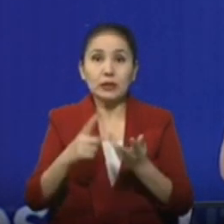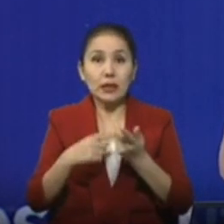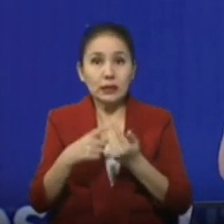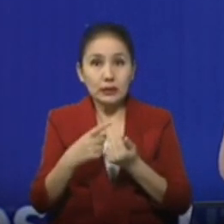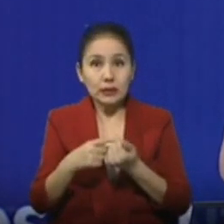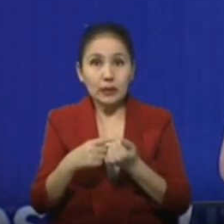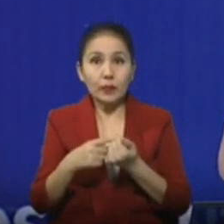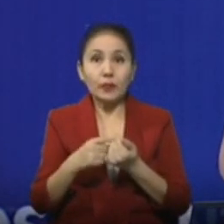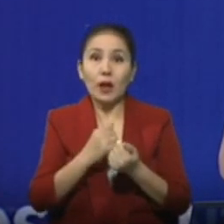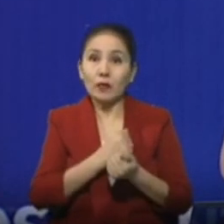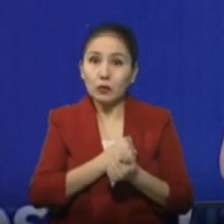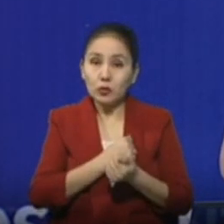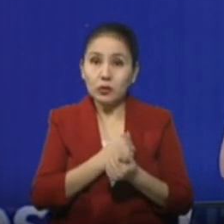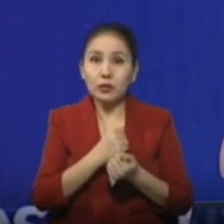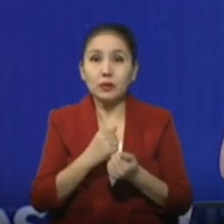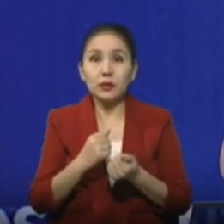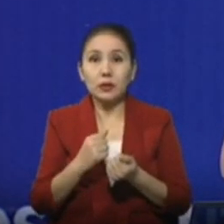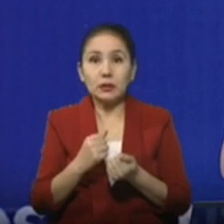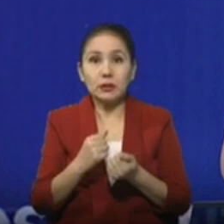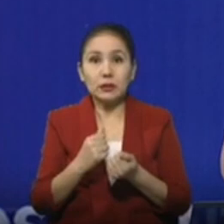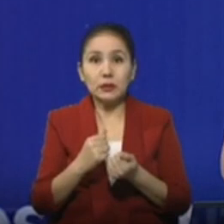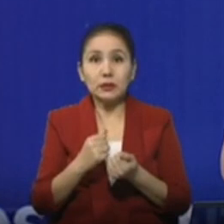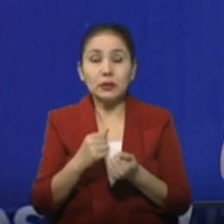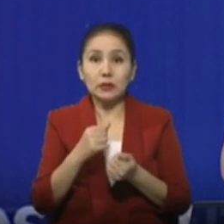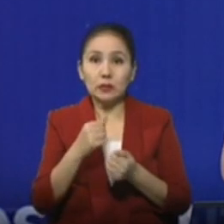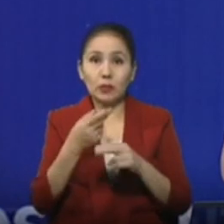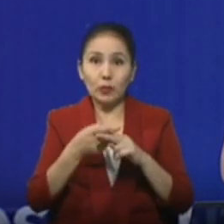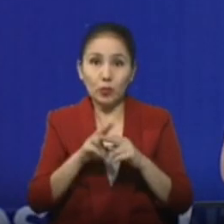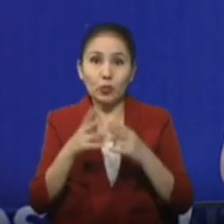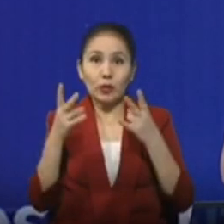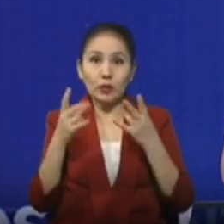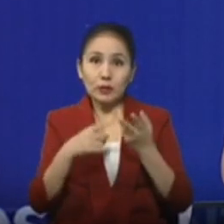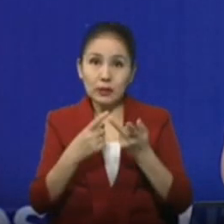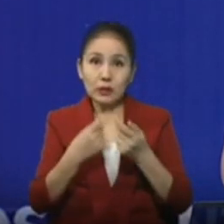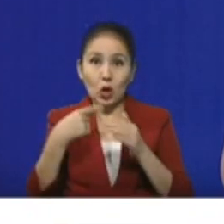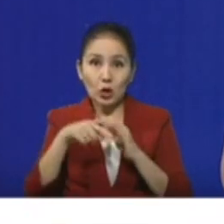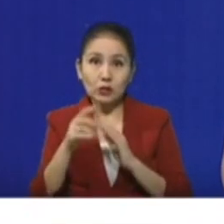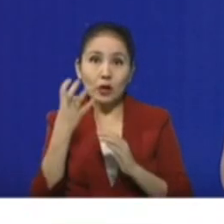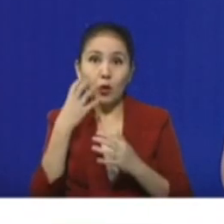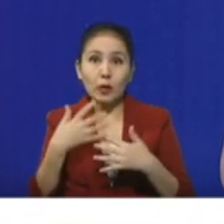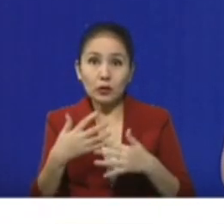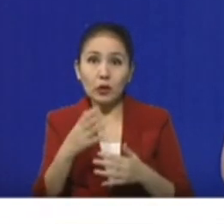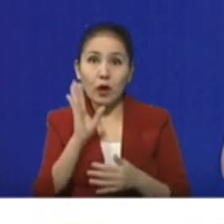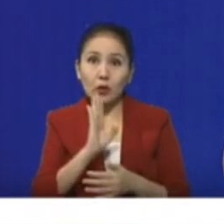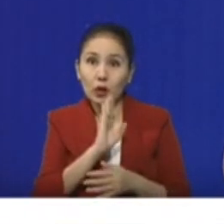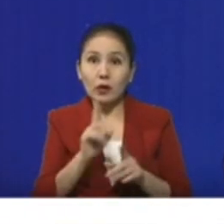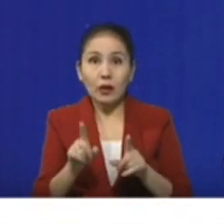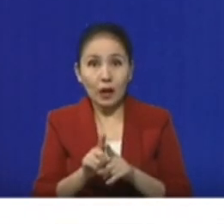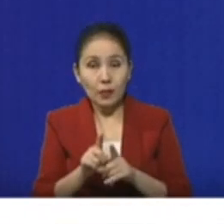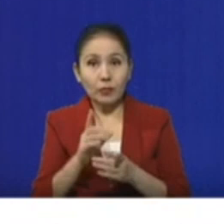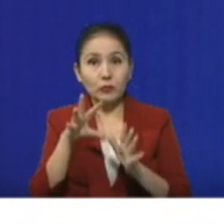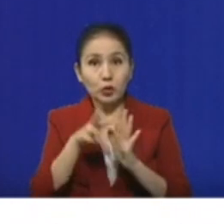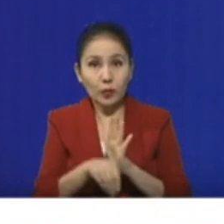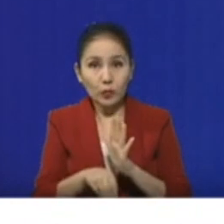statistikalarni afsuski, ming afsuslar bo'lsinki, shu statistikani orasida homilador ayollar ham uchrab